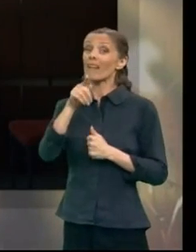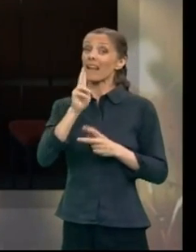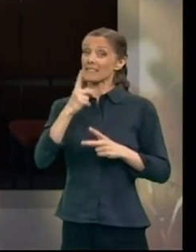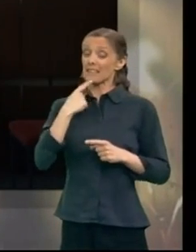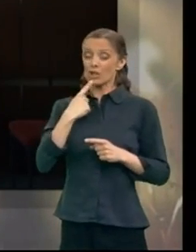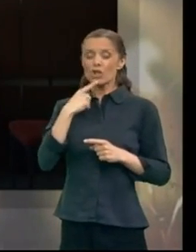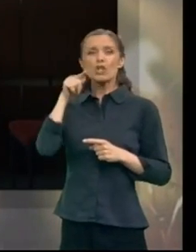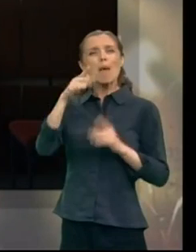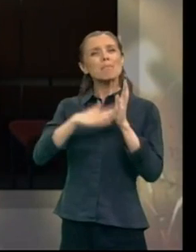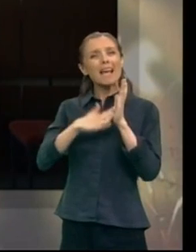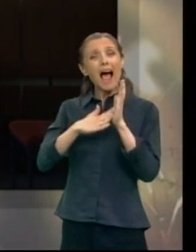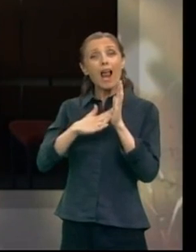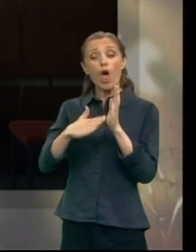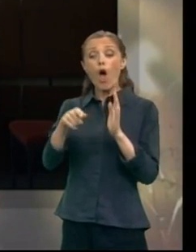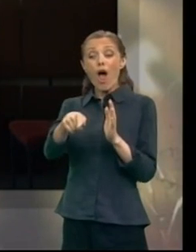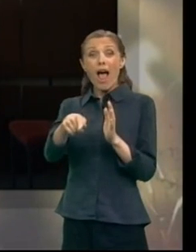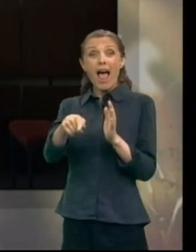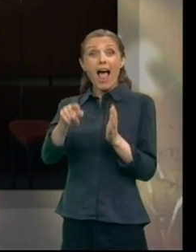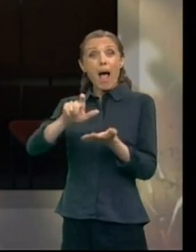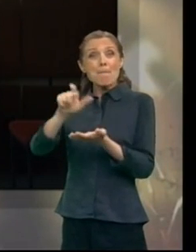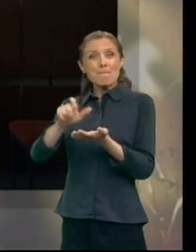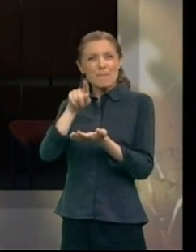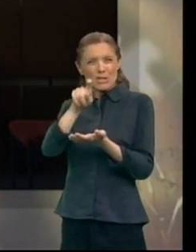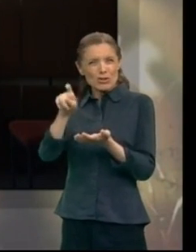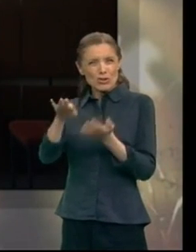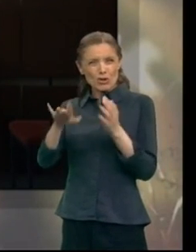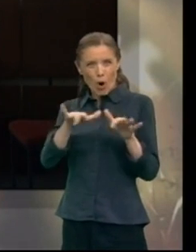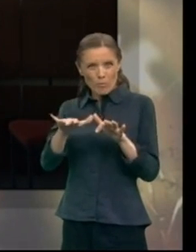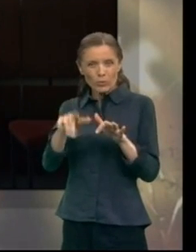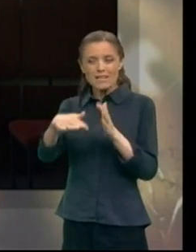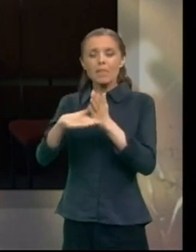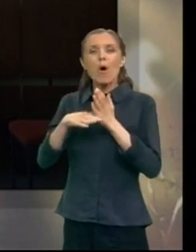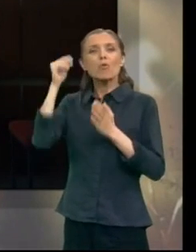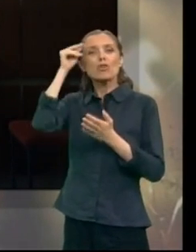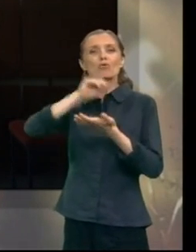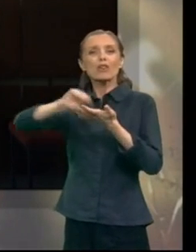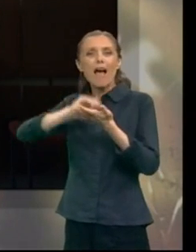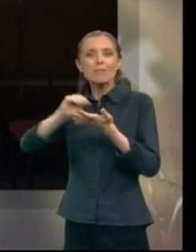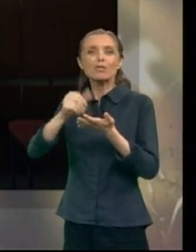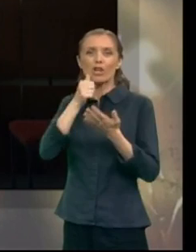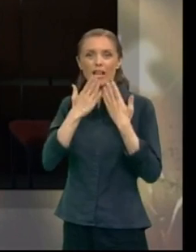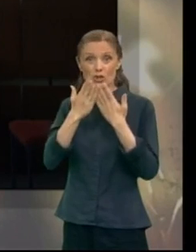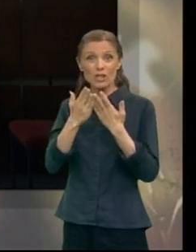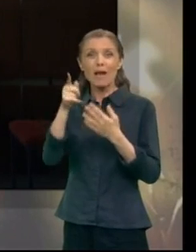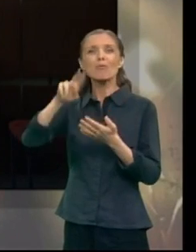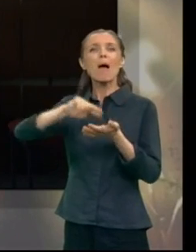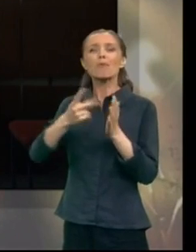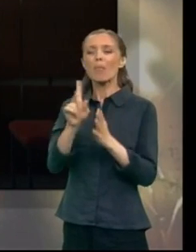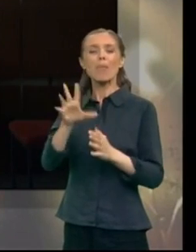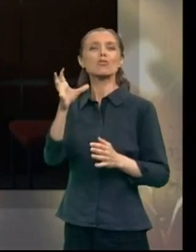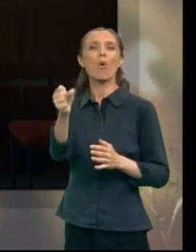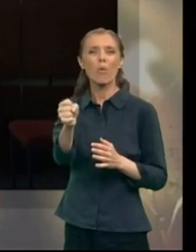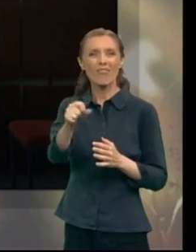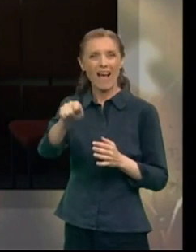kompjuterskog miša naučio da čita i da piše. Dakle, on pošto je imao problema sa hvatom, on nije mogao olovku da drži, tako da smo mi